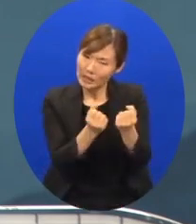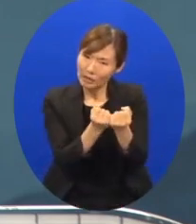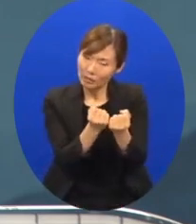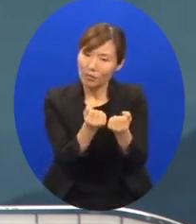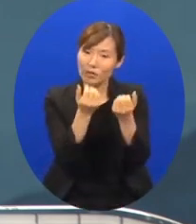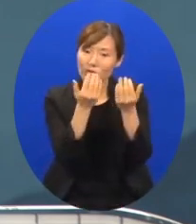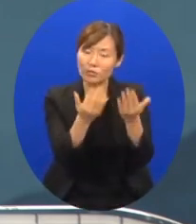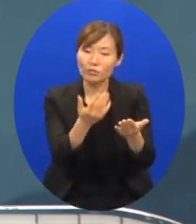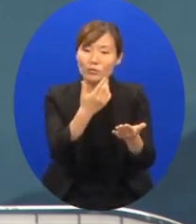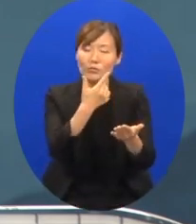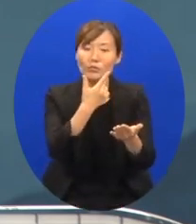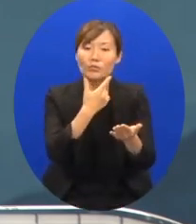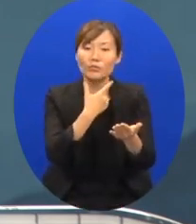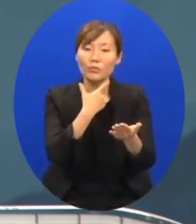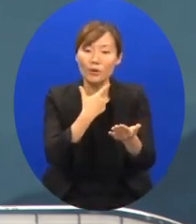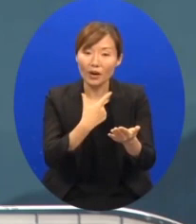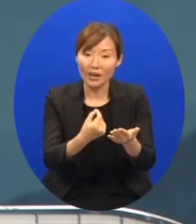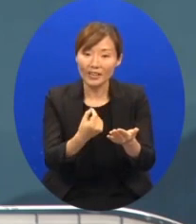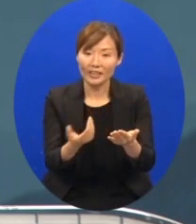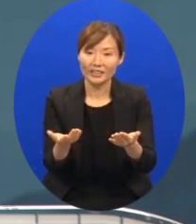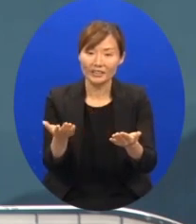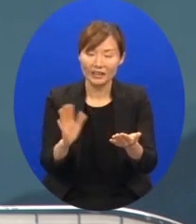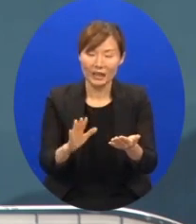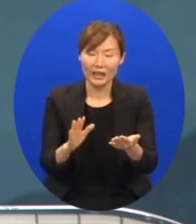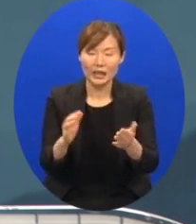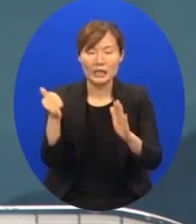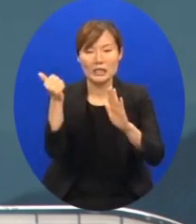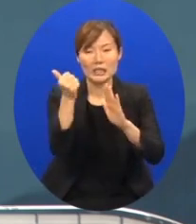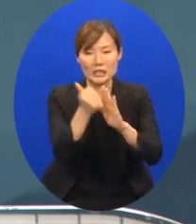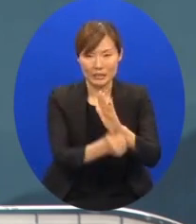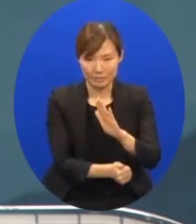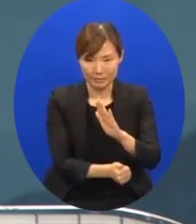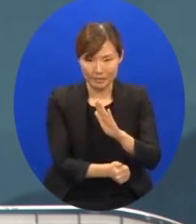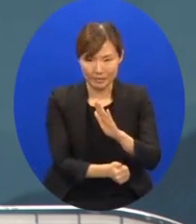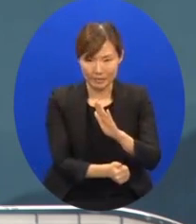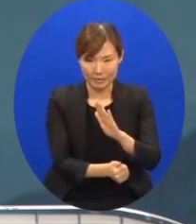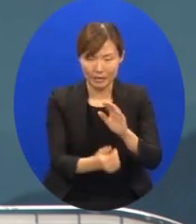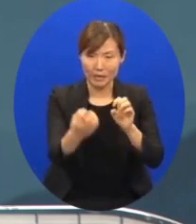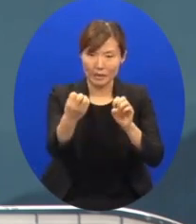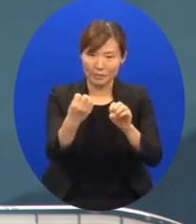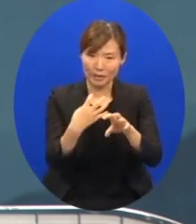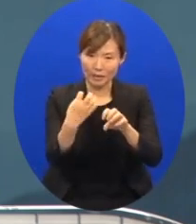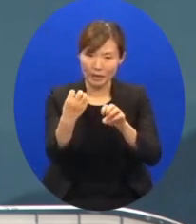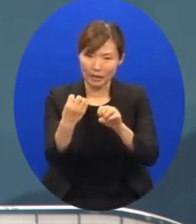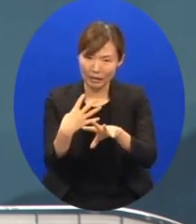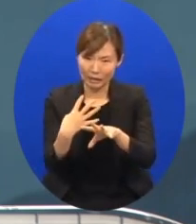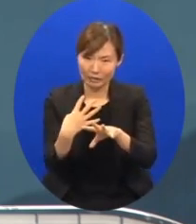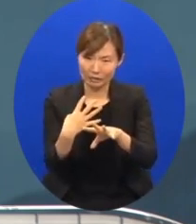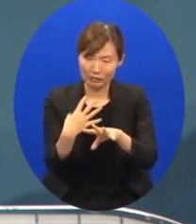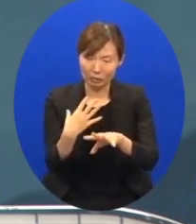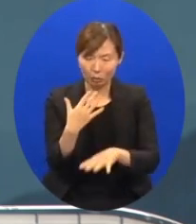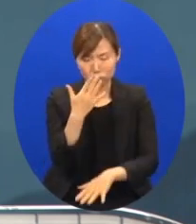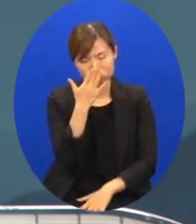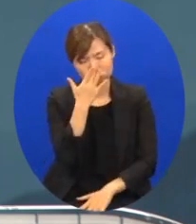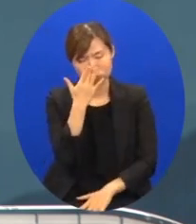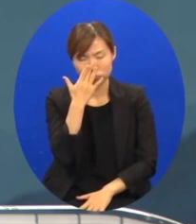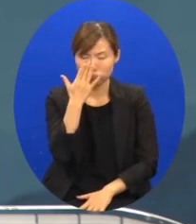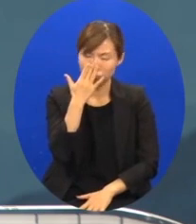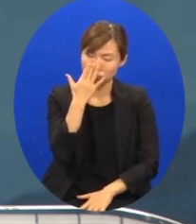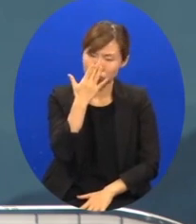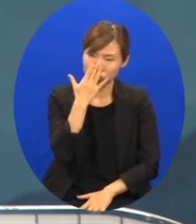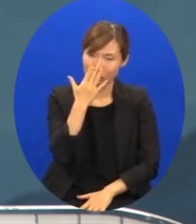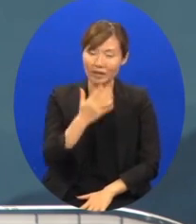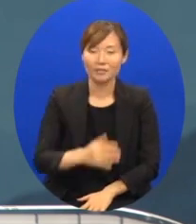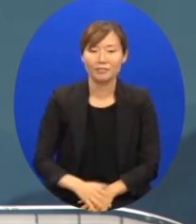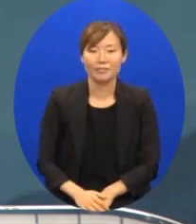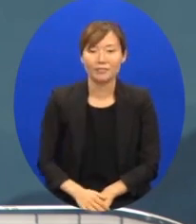했었습니다 대실패 였읍니다 사람들의 반응이 너무나 냉해 씁니다 그때 사도 바울이 큰